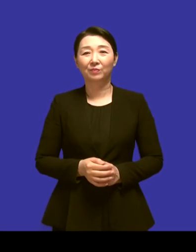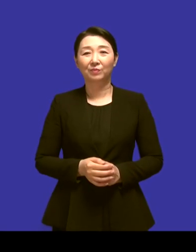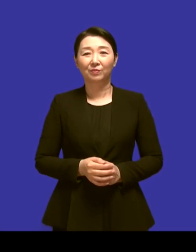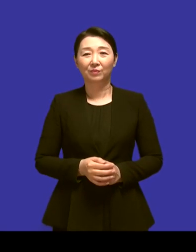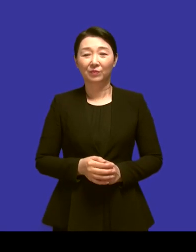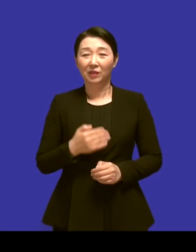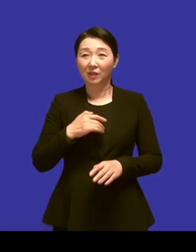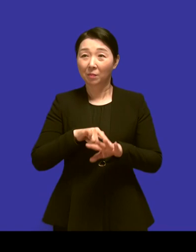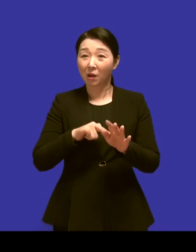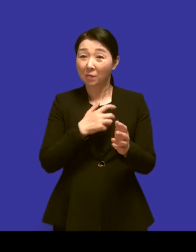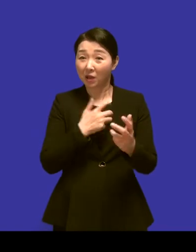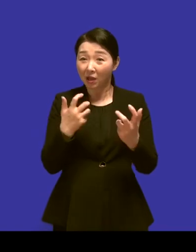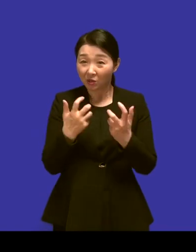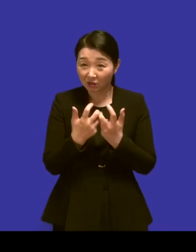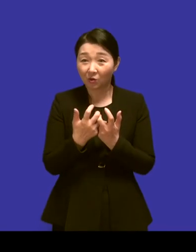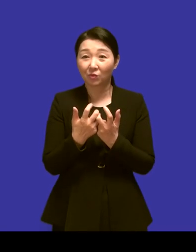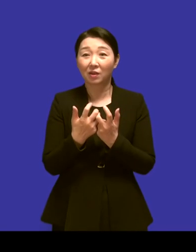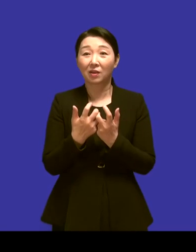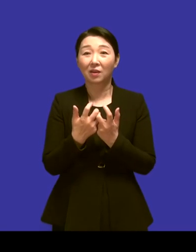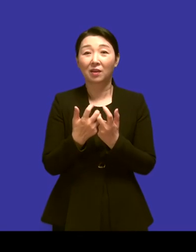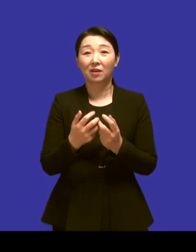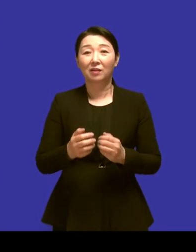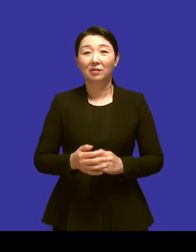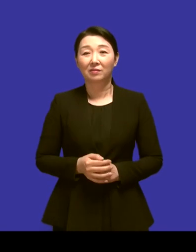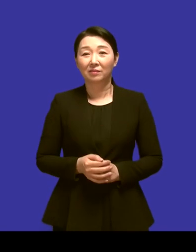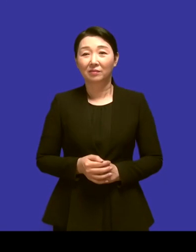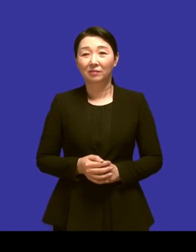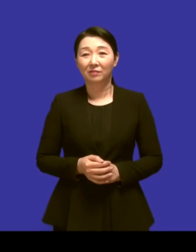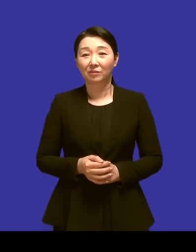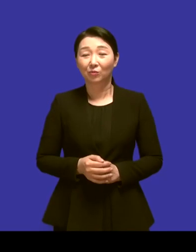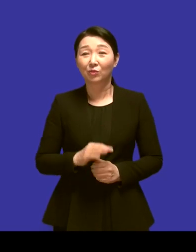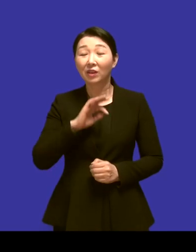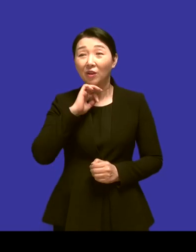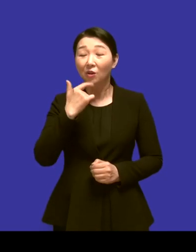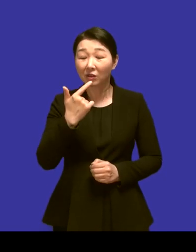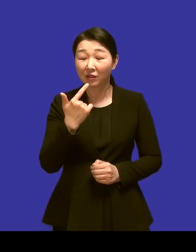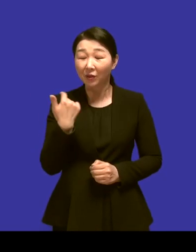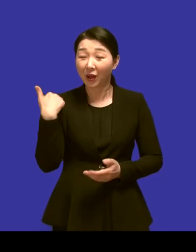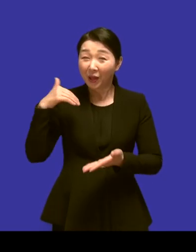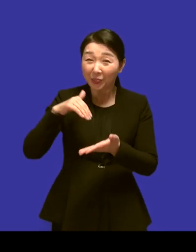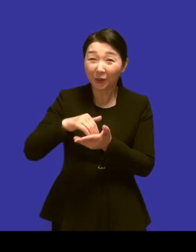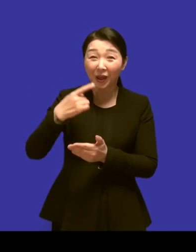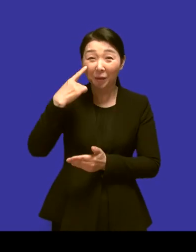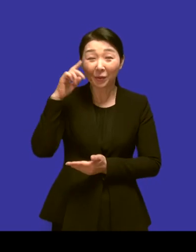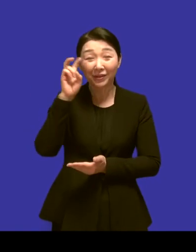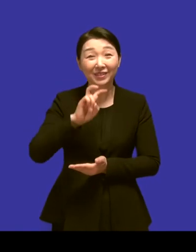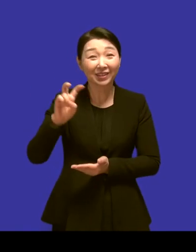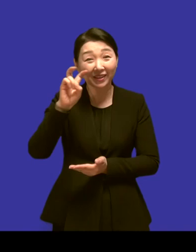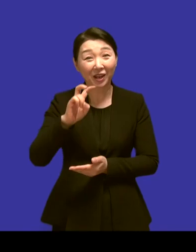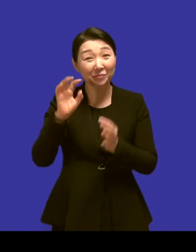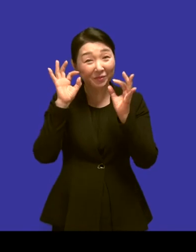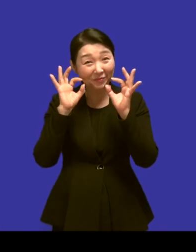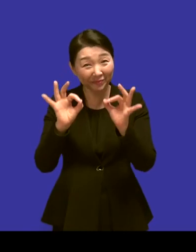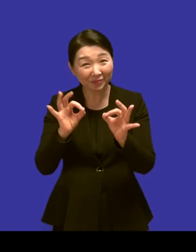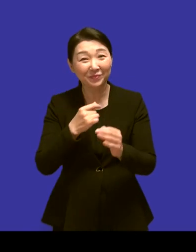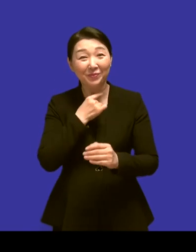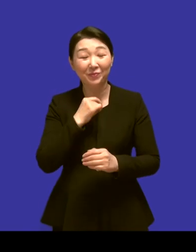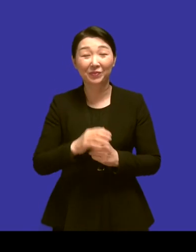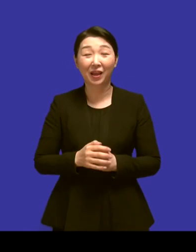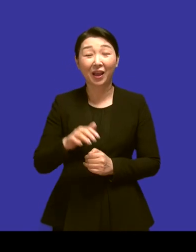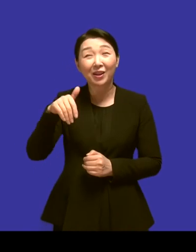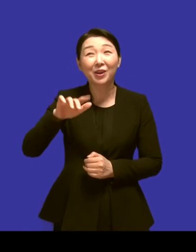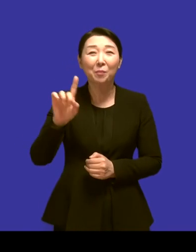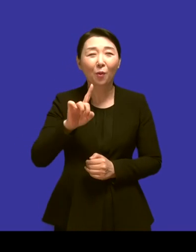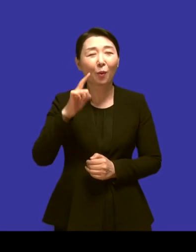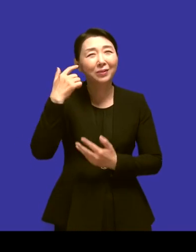16살 때. 내 마음 가득 채운 그 네, 내 마음을 가득 채운 내 마음. 그러면 우리 16살 때 돌아가서 그 노래 한번 그 찬양 한번 어떤 랩인지 아, 네. 제가 상상이